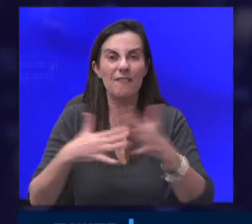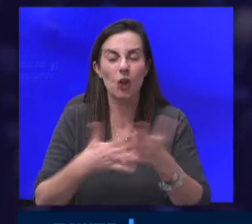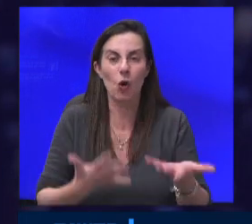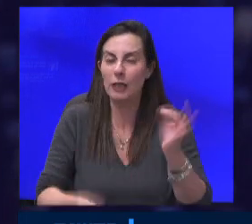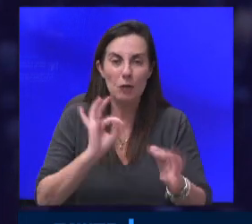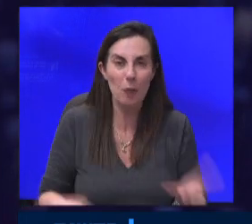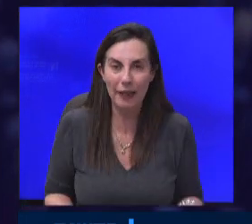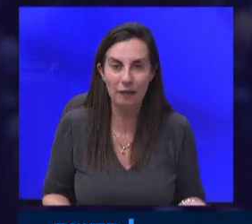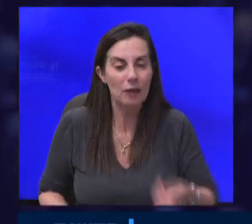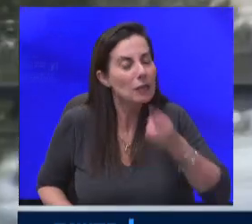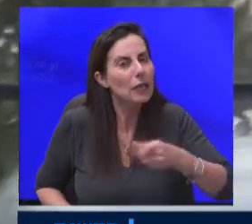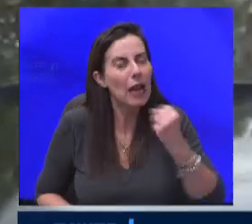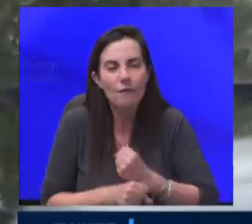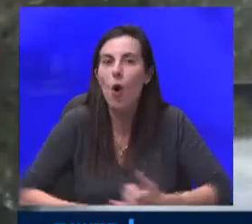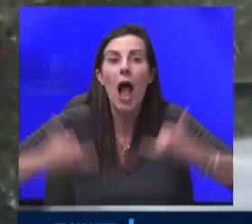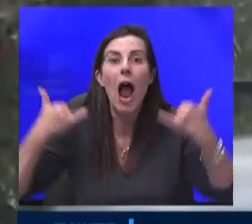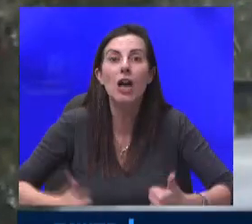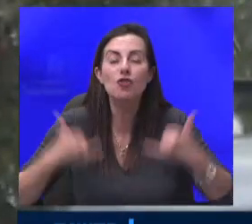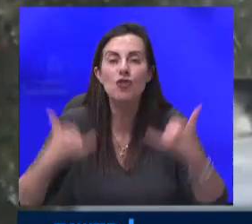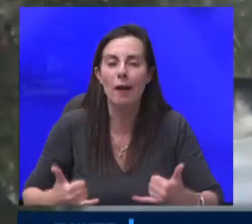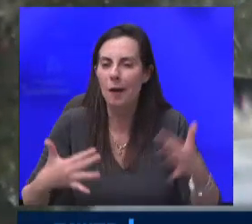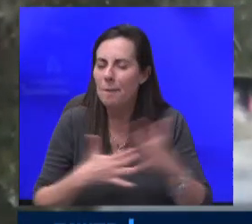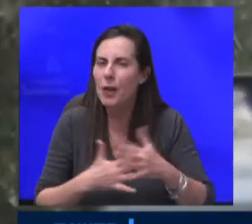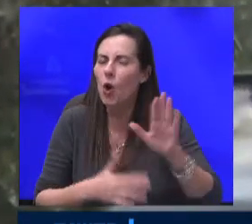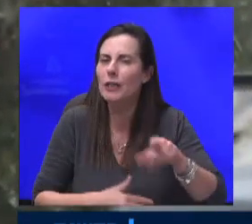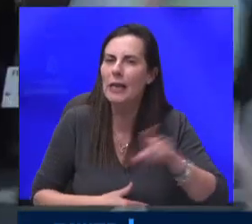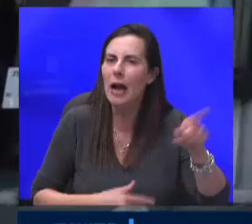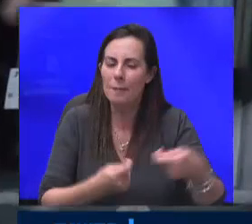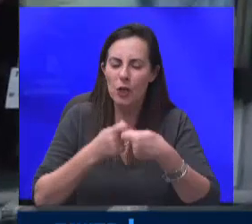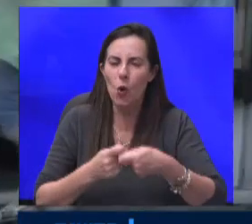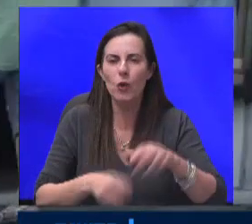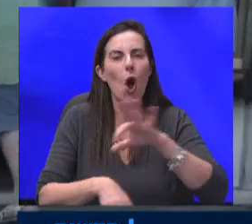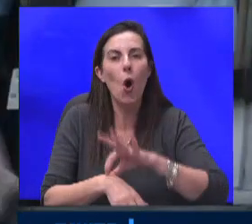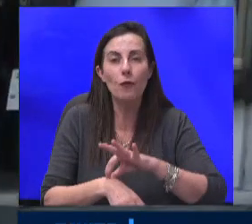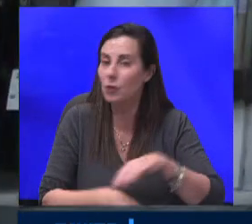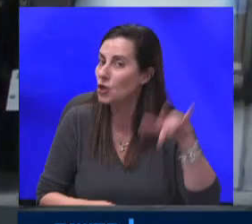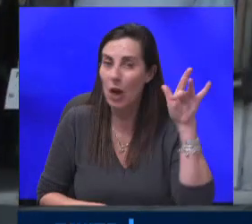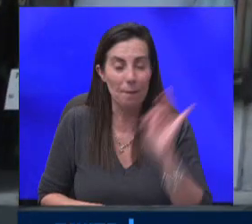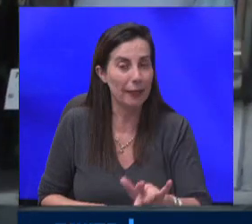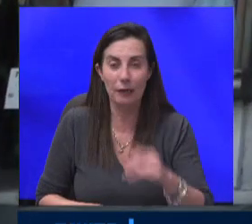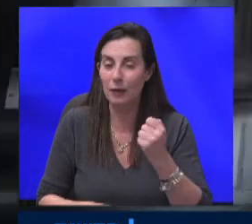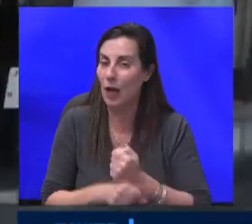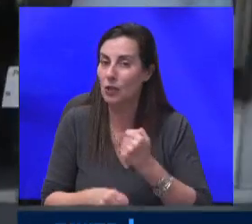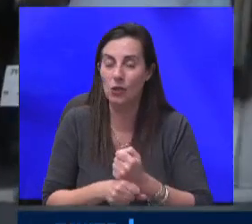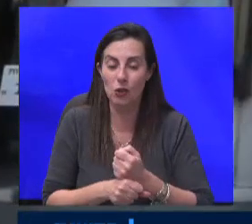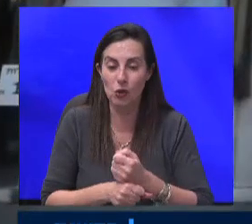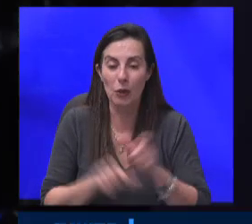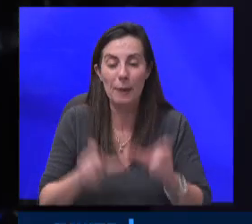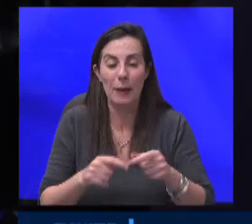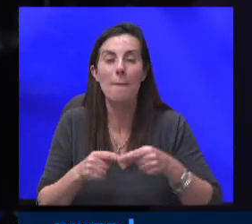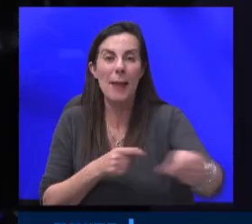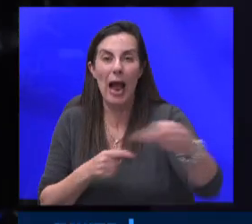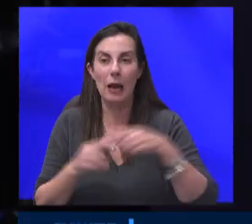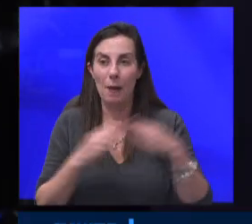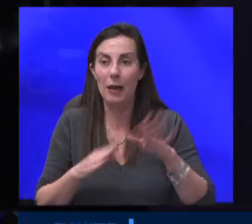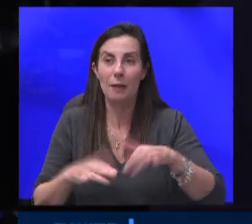המשפטיים, צריך לפעול עכשיו. ביקורת נשמעה גם מצד איגוד רופאי בריאות הציבור שמתנגד להטלת מגבלת מרחק ליציאה מהבית. גם